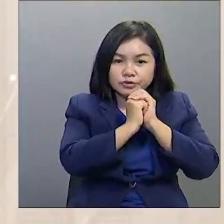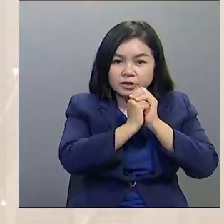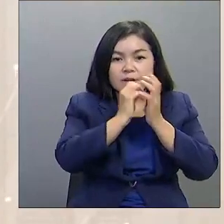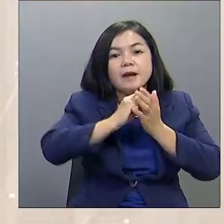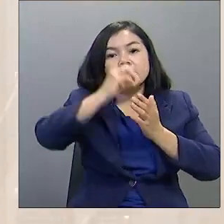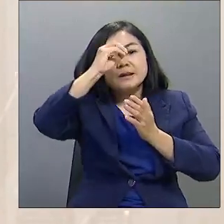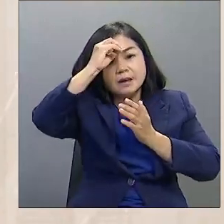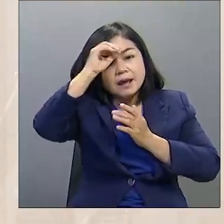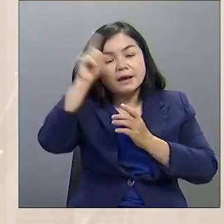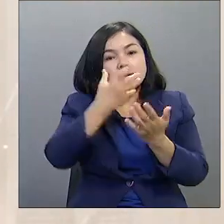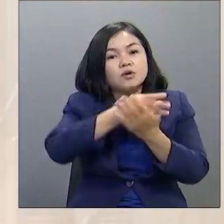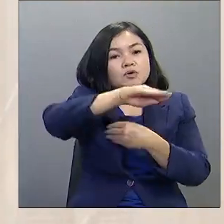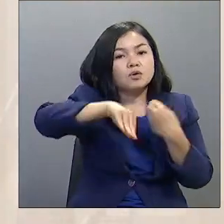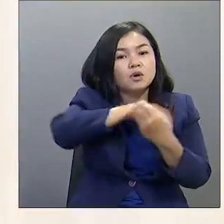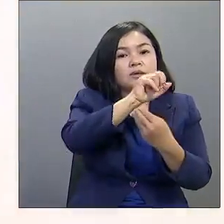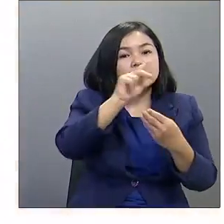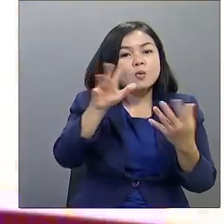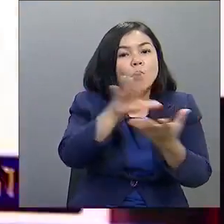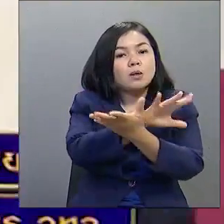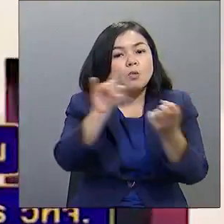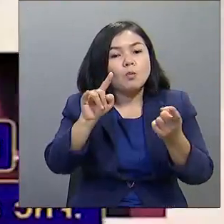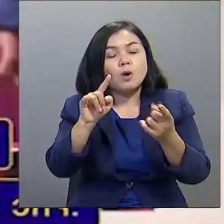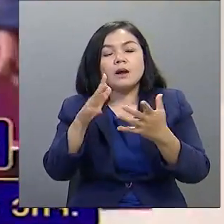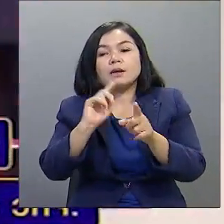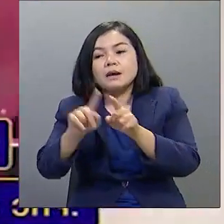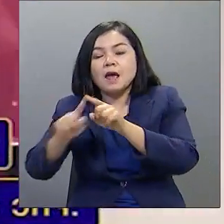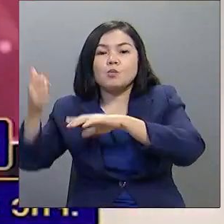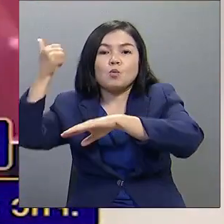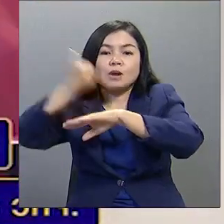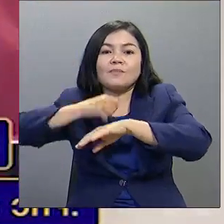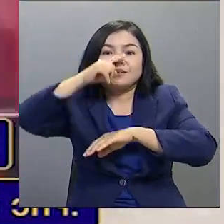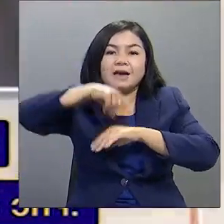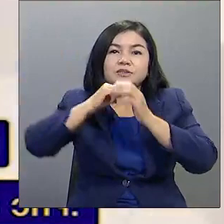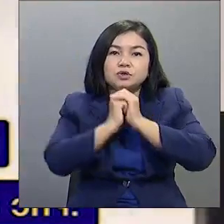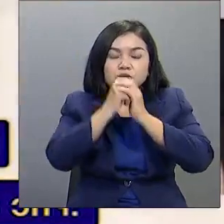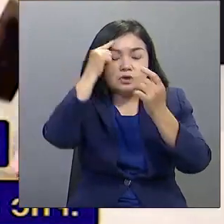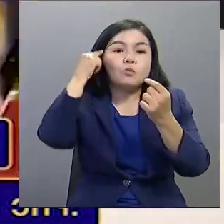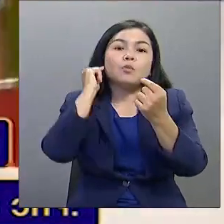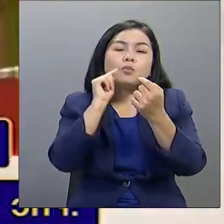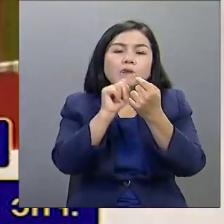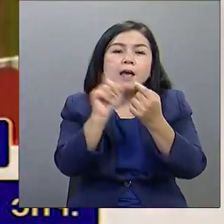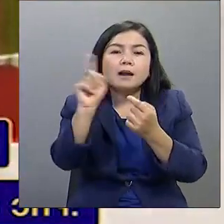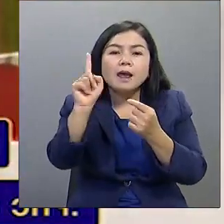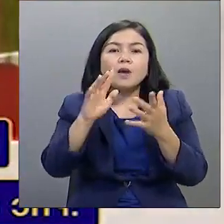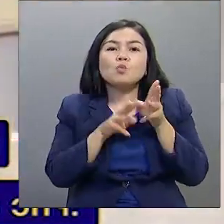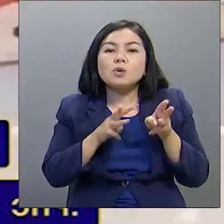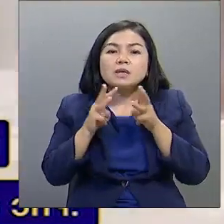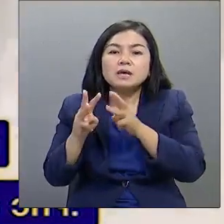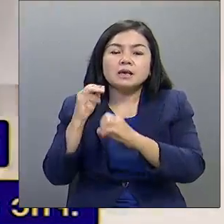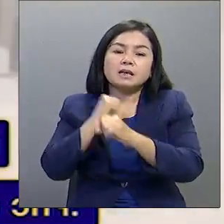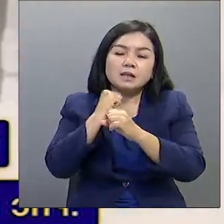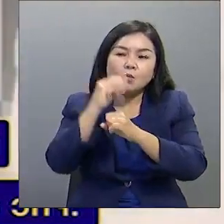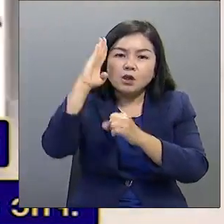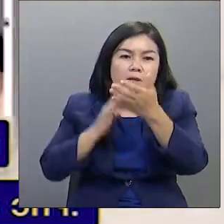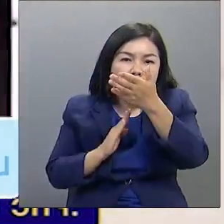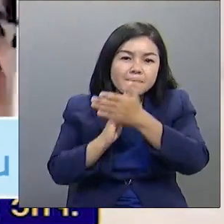ข้าใจด้านเศรษฐกิจสังคมวัฒนธรรมเป็นหลักสูตรที่สร้างผู้นำไทยจีนยุคใหม่ที่มีวิสัยทัศน์สามารถนำธุรกิจให้ประสบความสำเร็จเสริมสร้